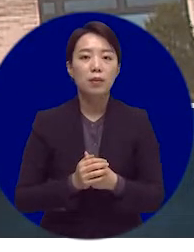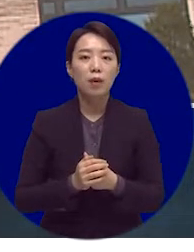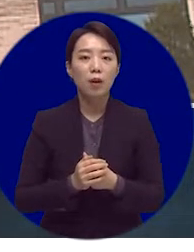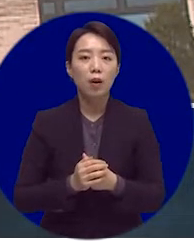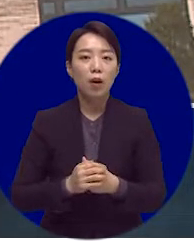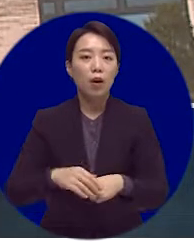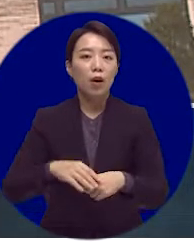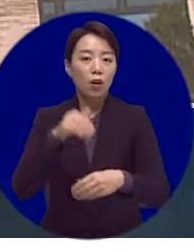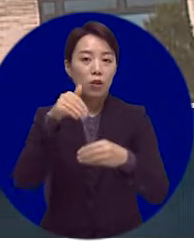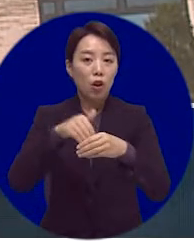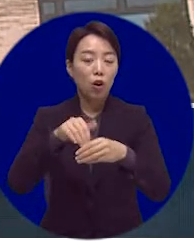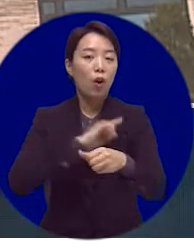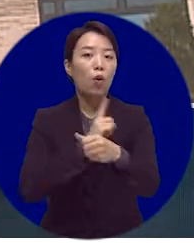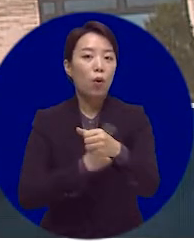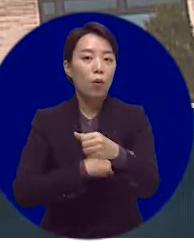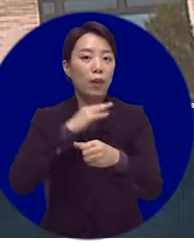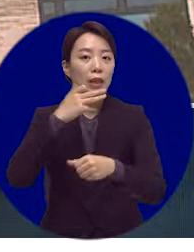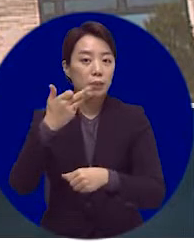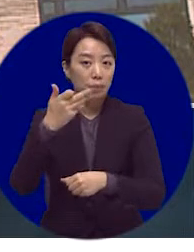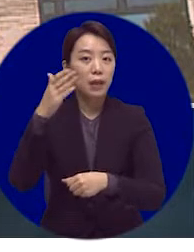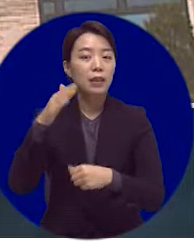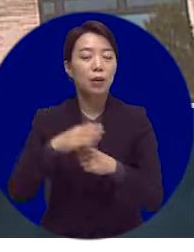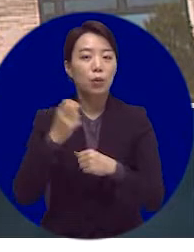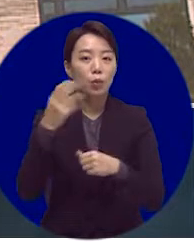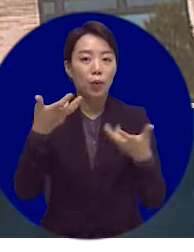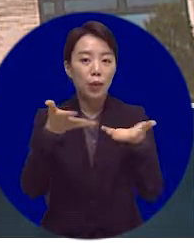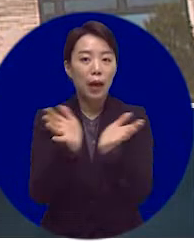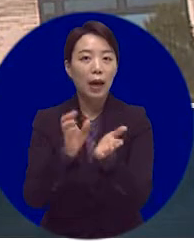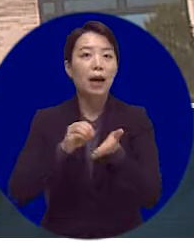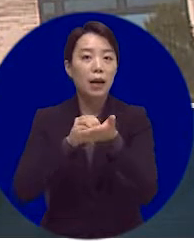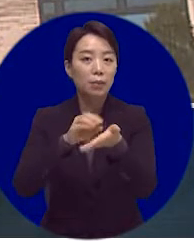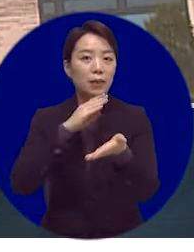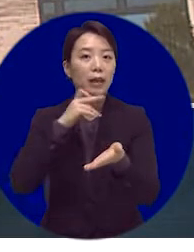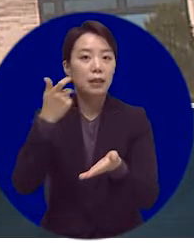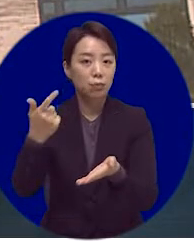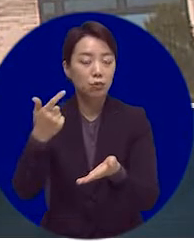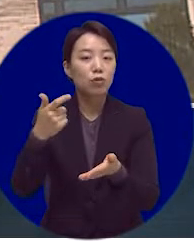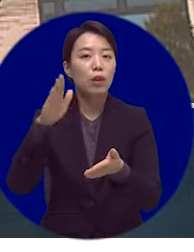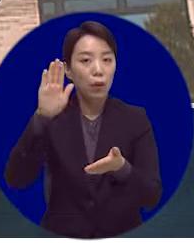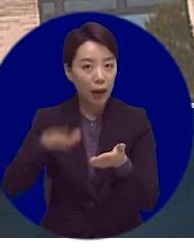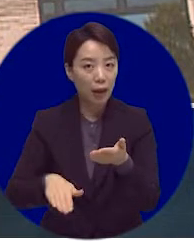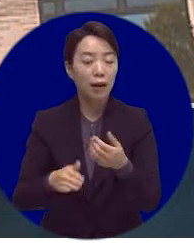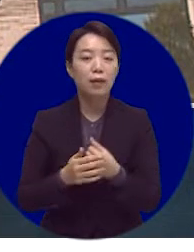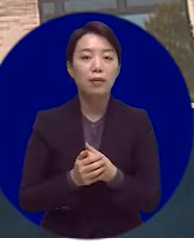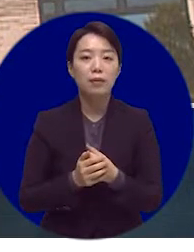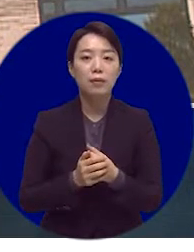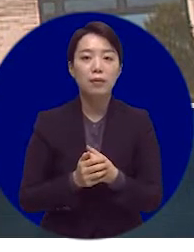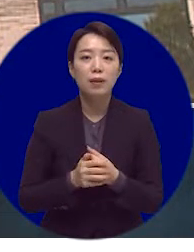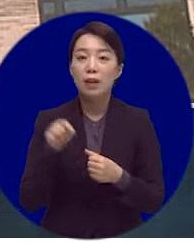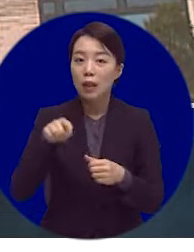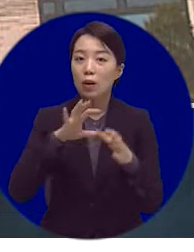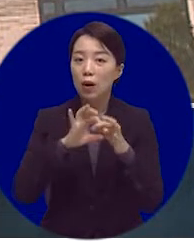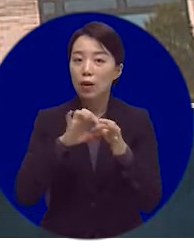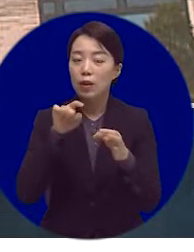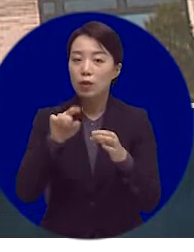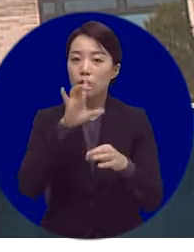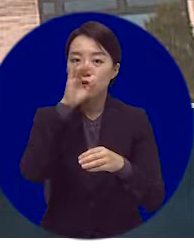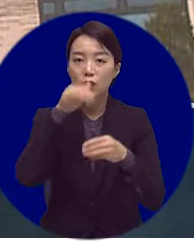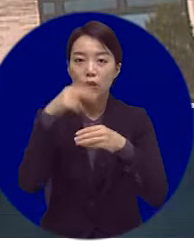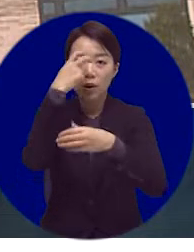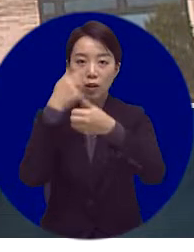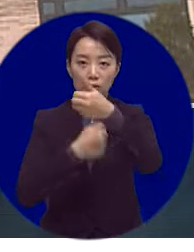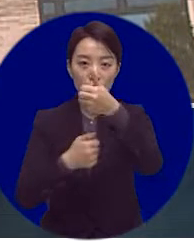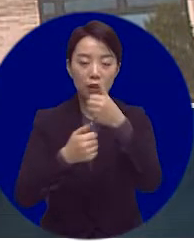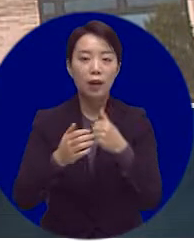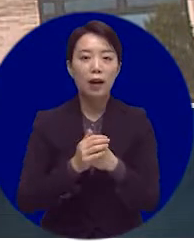피선거권 연령은 만 18세로 정당 가입 연령은 만 16세로 하향됐습니다. 이와 관련해